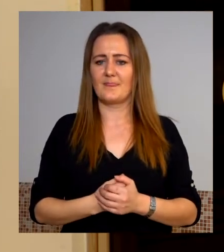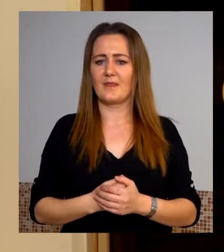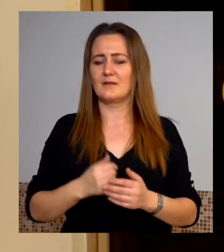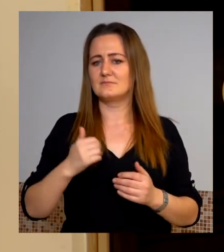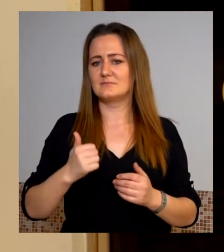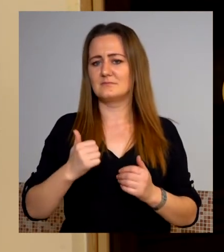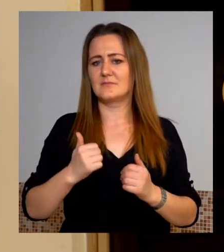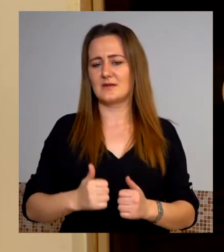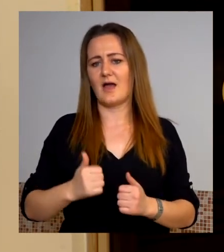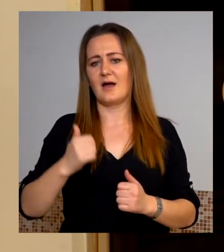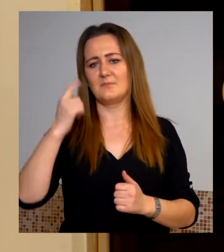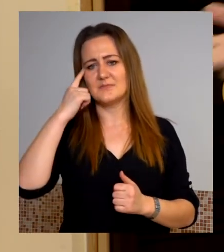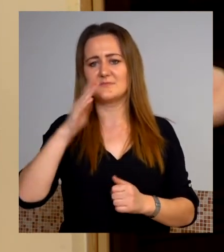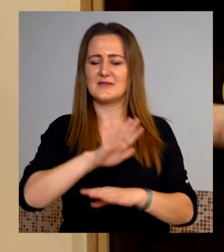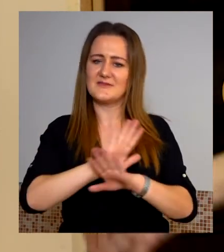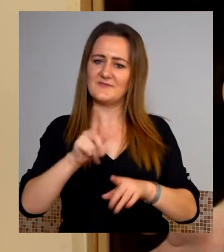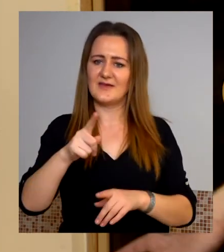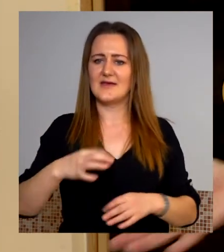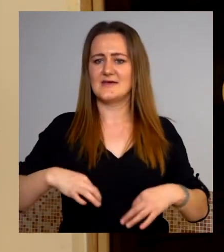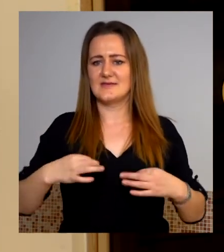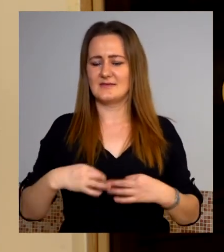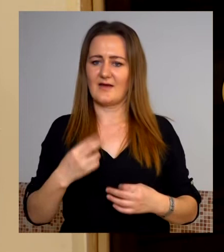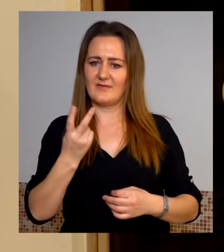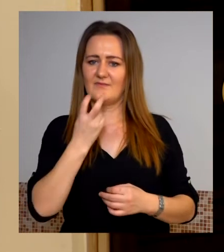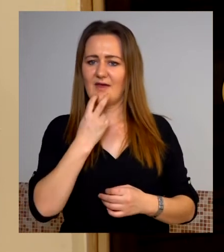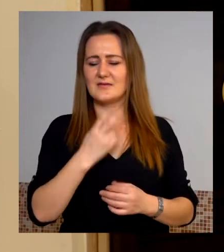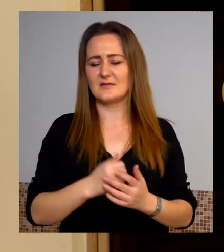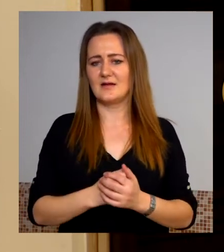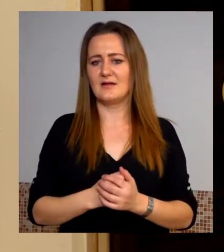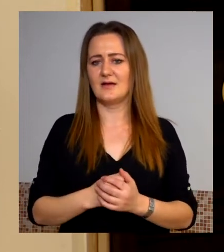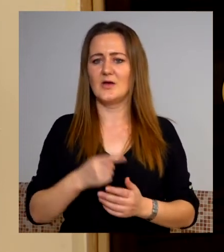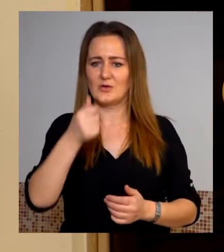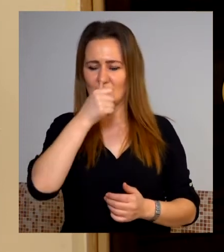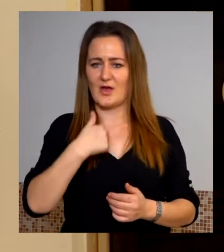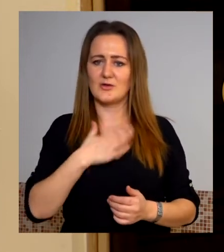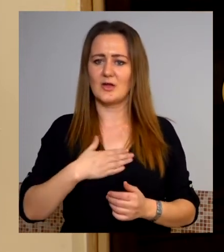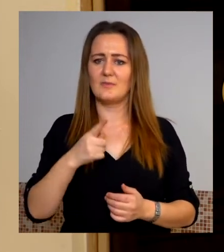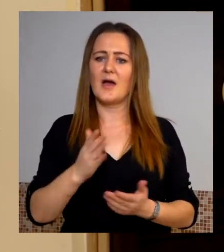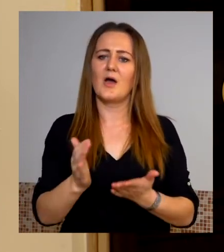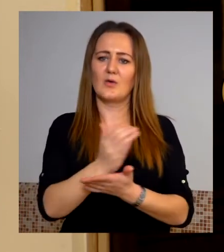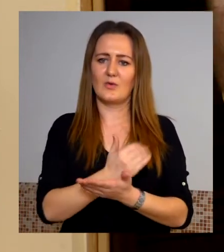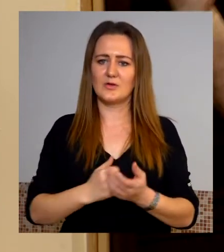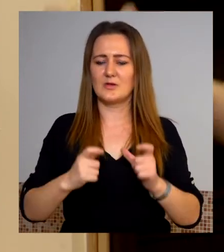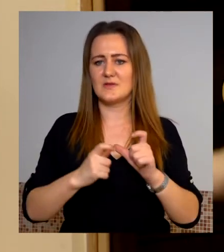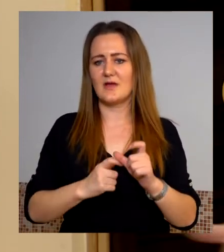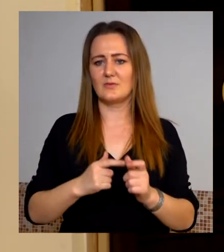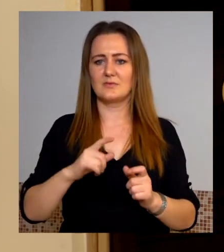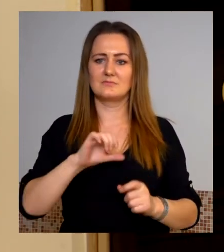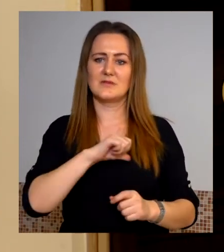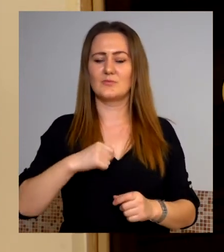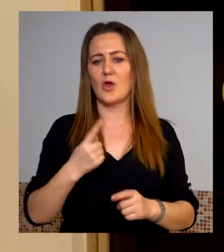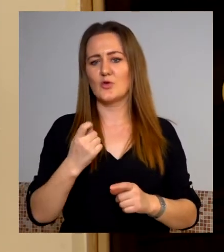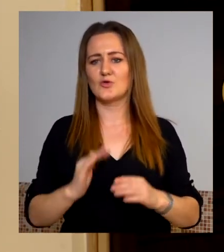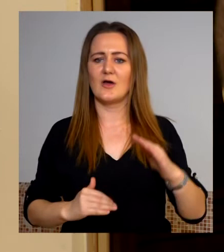ja se nadam da ste svi zdravi, čili, veseli i mili, što vam ja i uvijek želim, ali korištenjem saune samo ćete još više